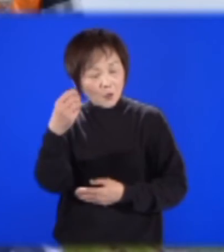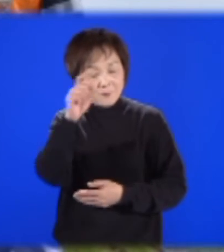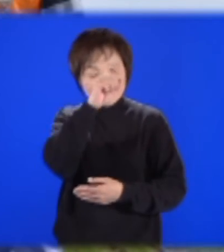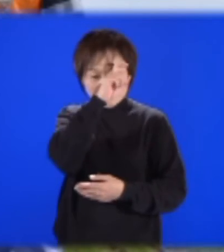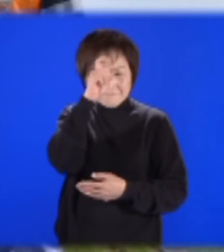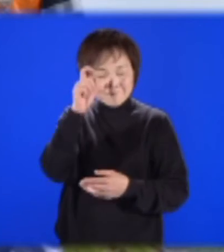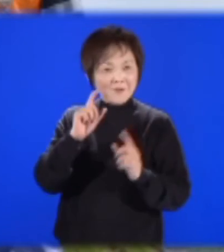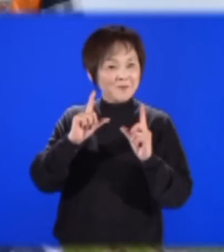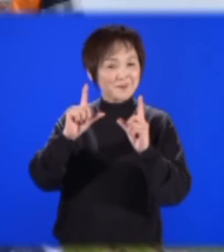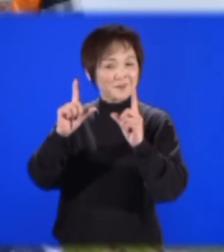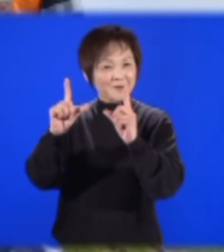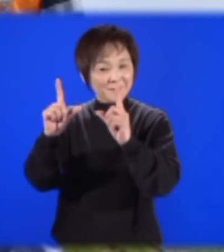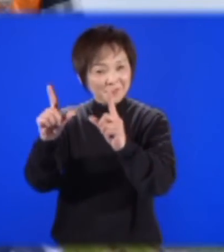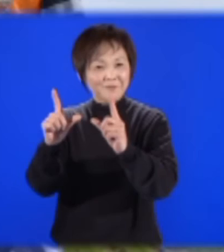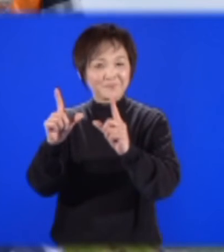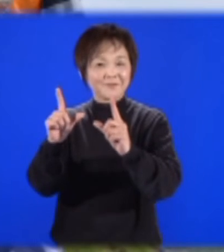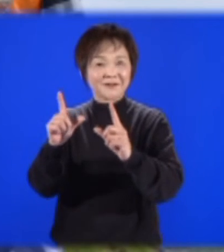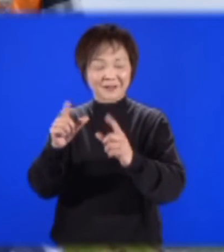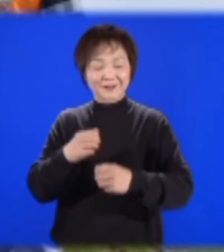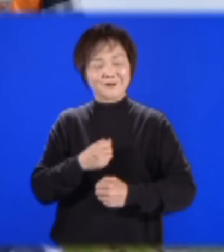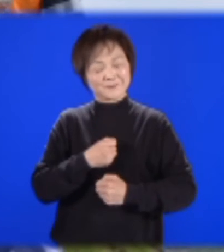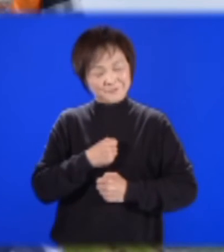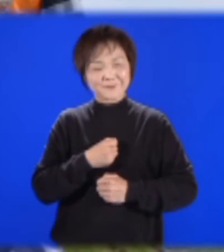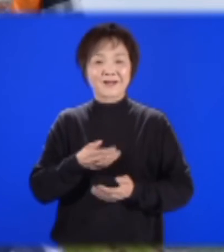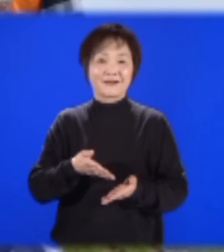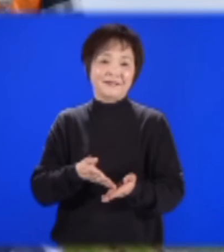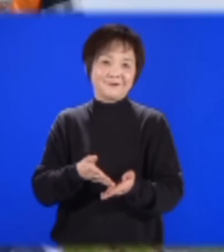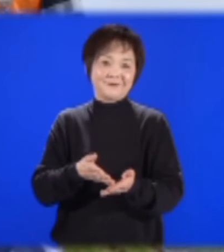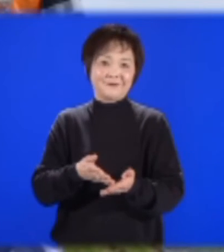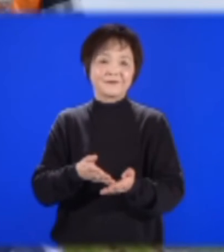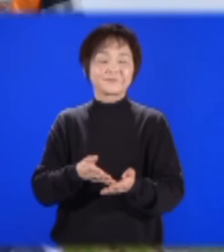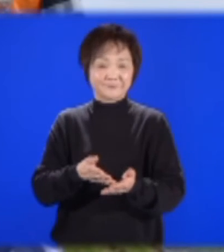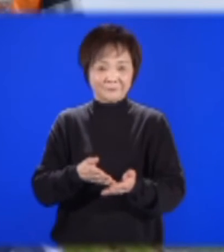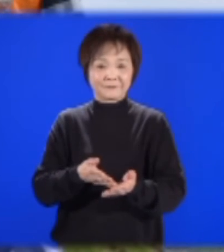問に答えるよう心がけているそうです。